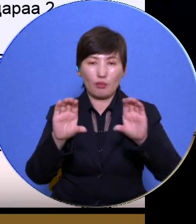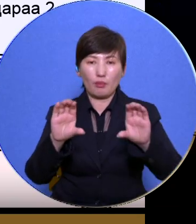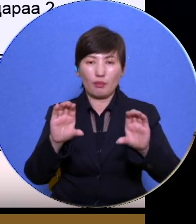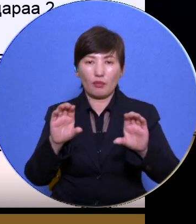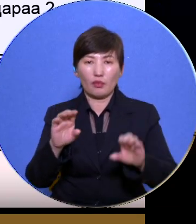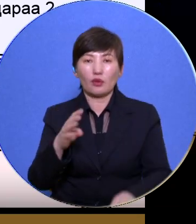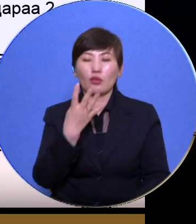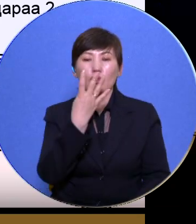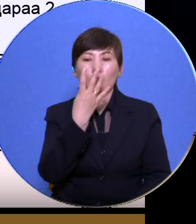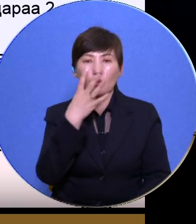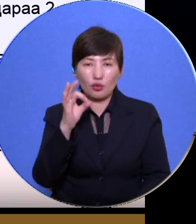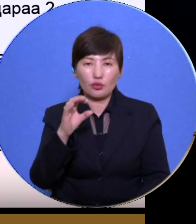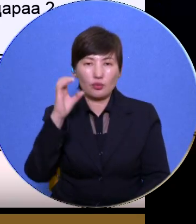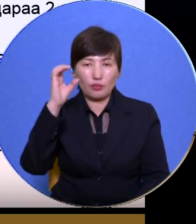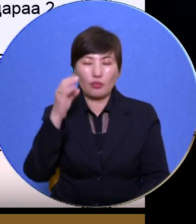градусын Цельсийд